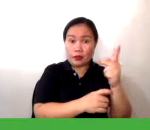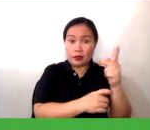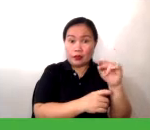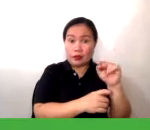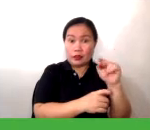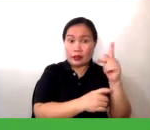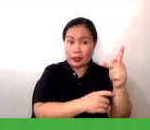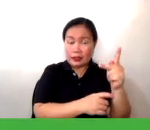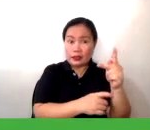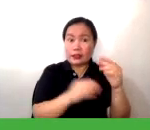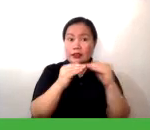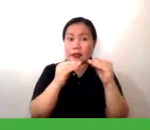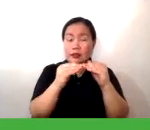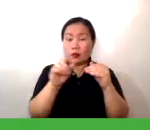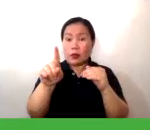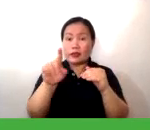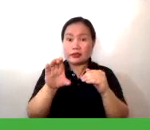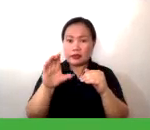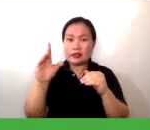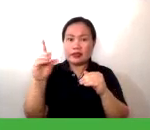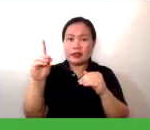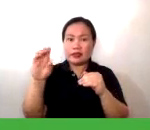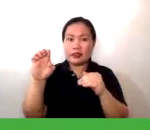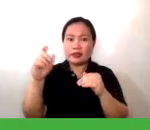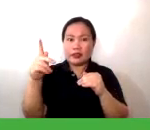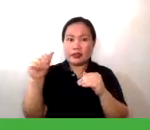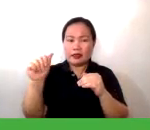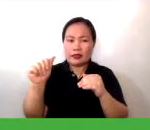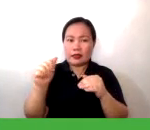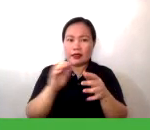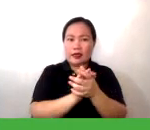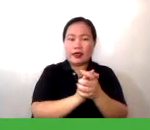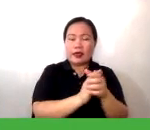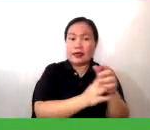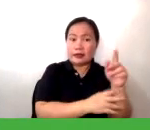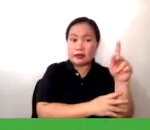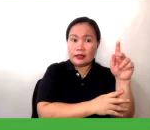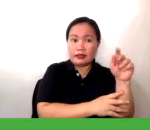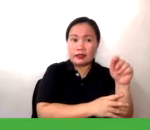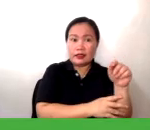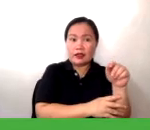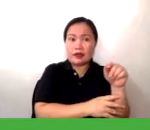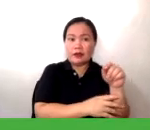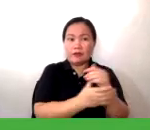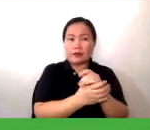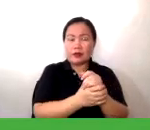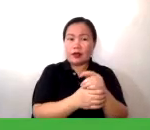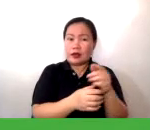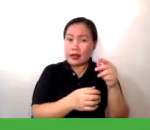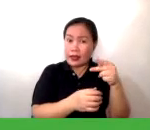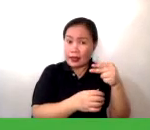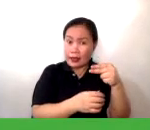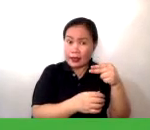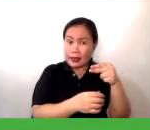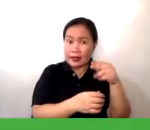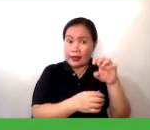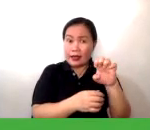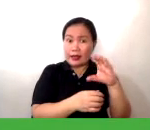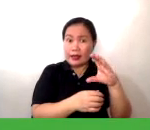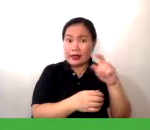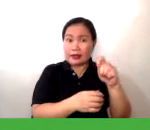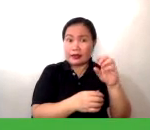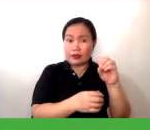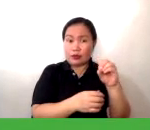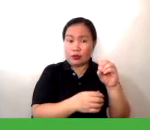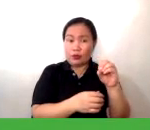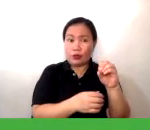to 100 decameter. And then, 1 kilo is equivalent to 1,000 meter. And then, paano pag hekto? So, isang move lang siya.